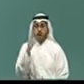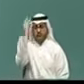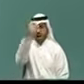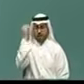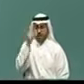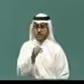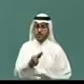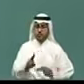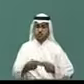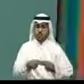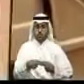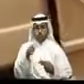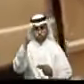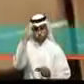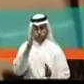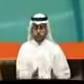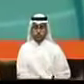أفغانستان.